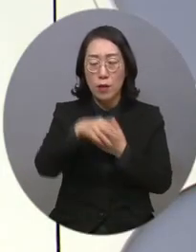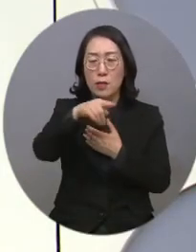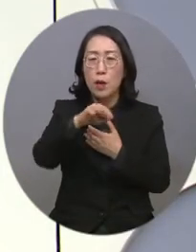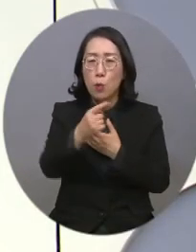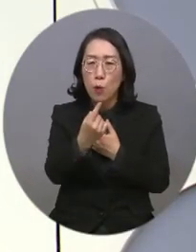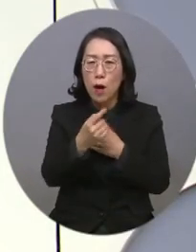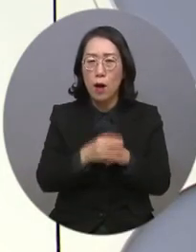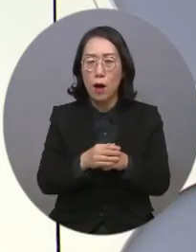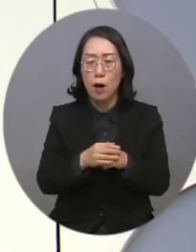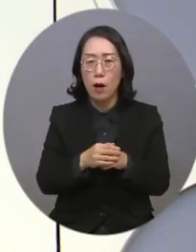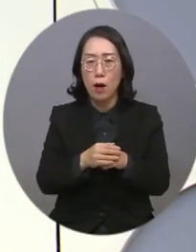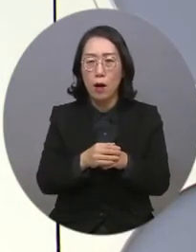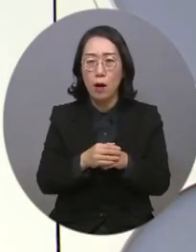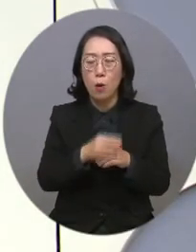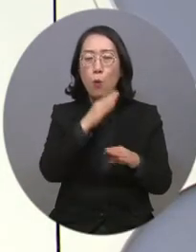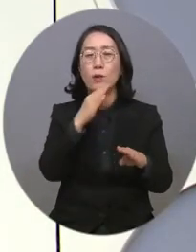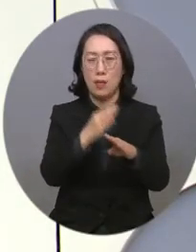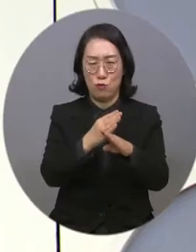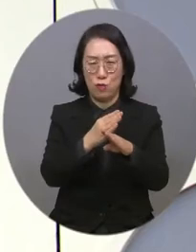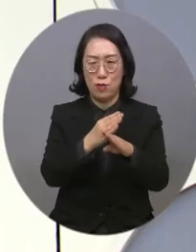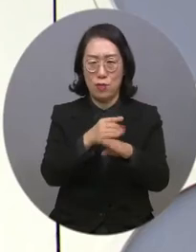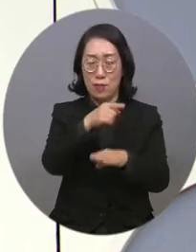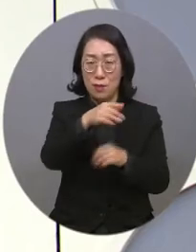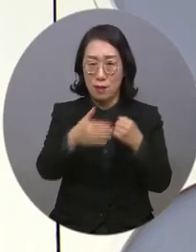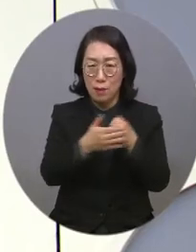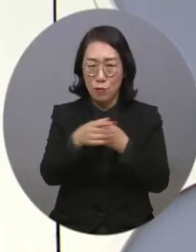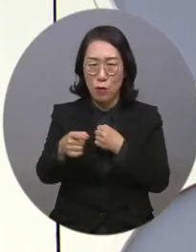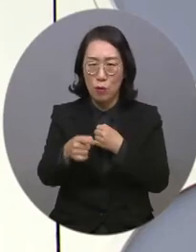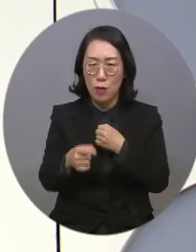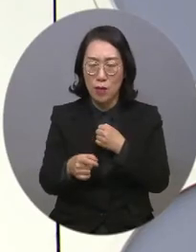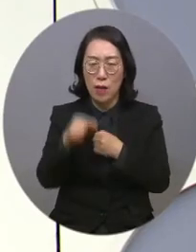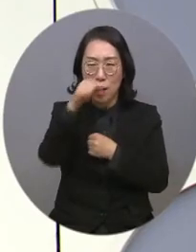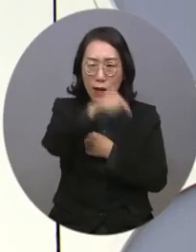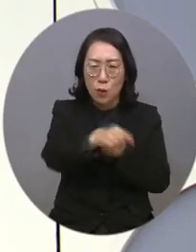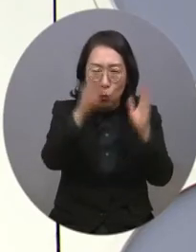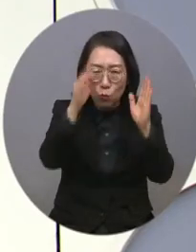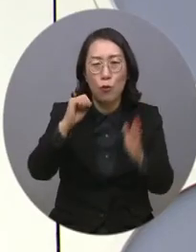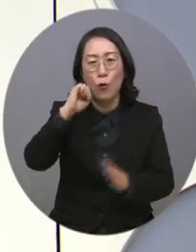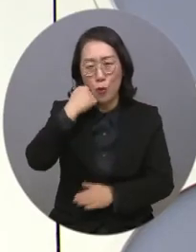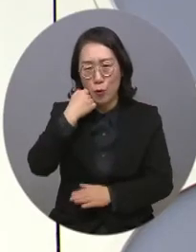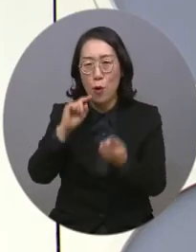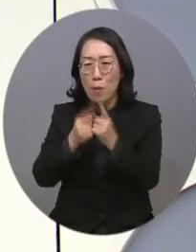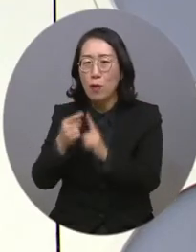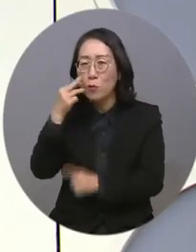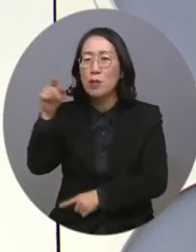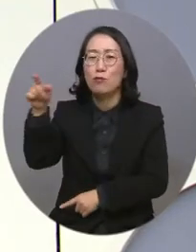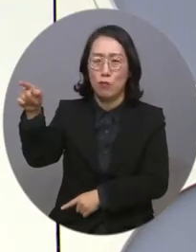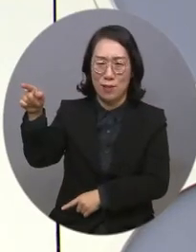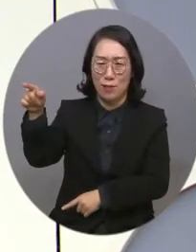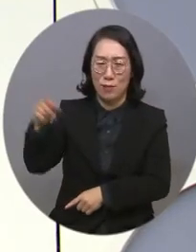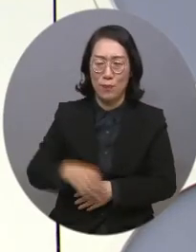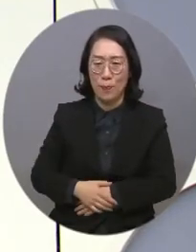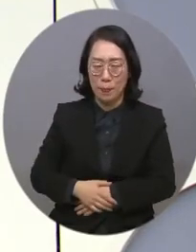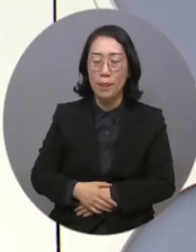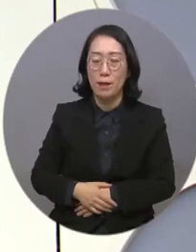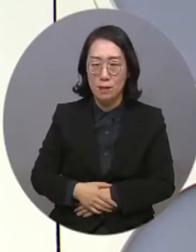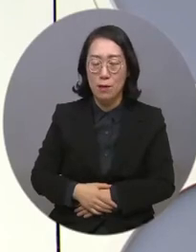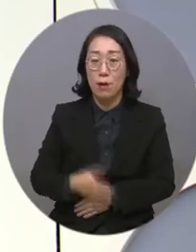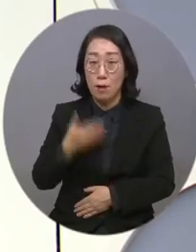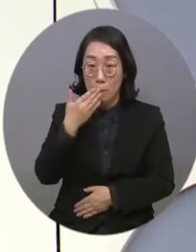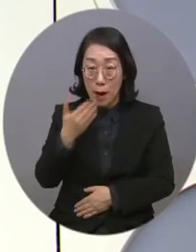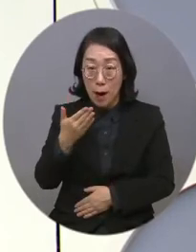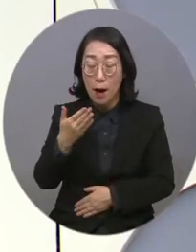어렵게 배운 체코를 은퇴한다고 그냥 버리기가 좀 아까웠어요. 그래서 우리가 능력 있는 한 근력 있는 한 조금씩 조금씩